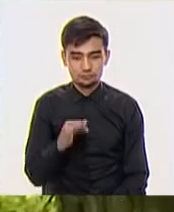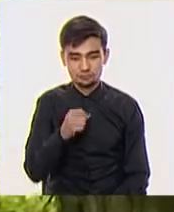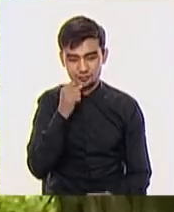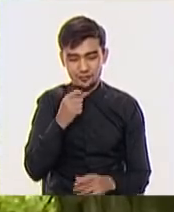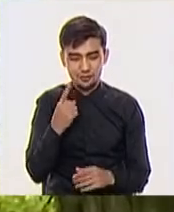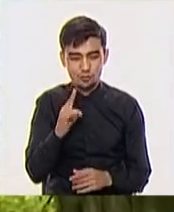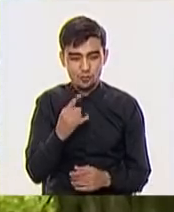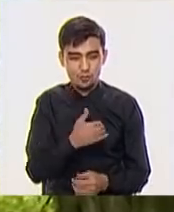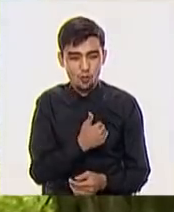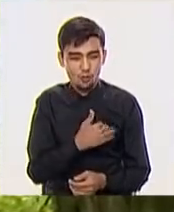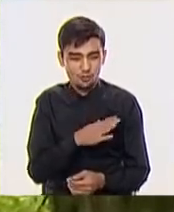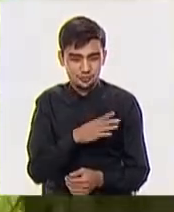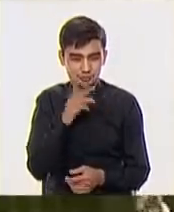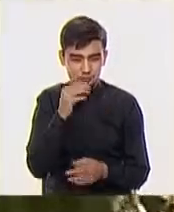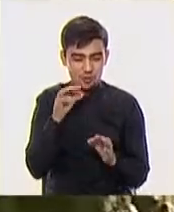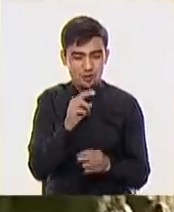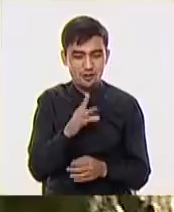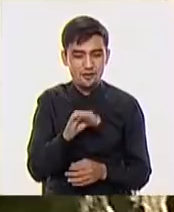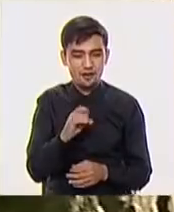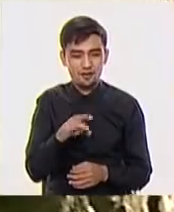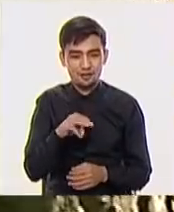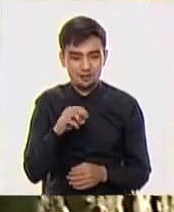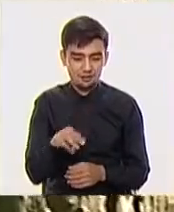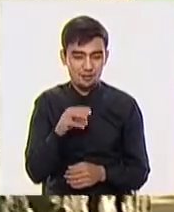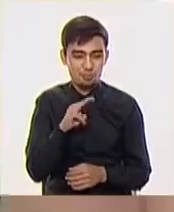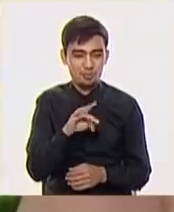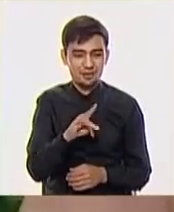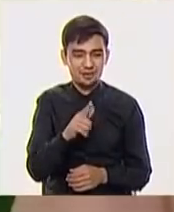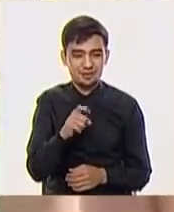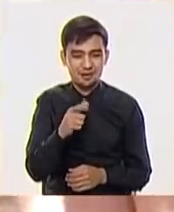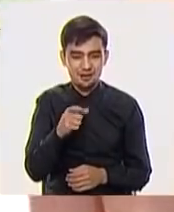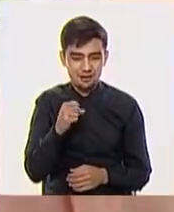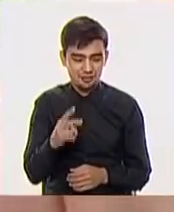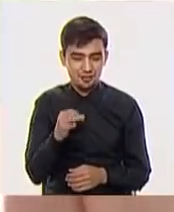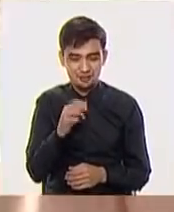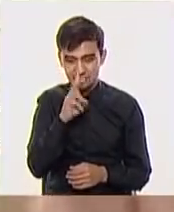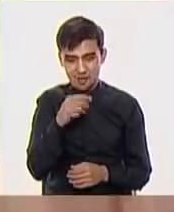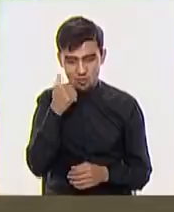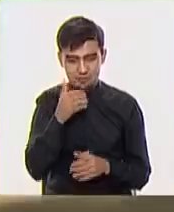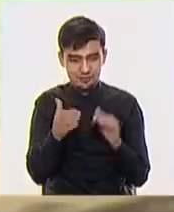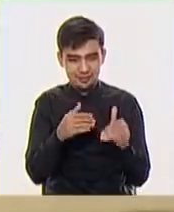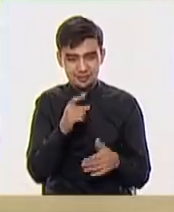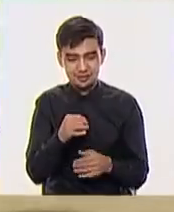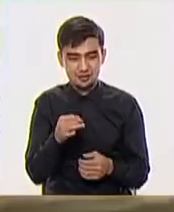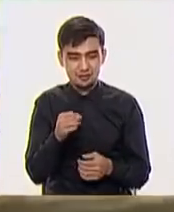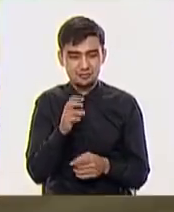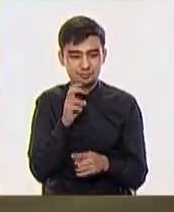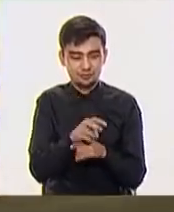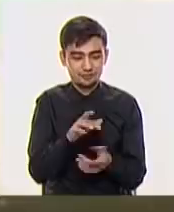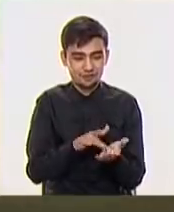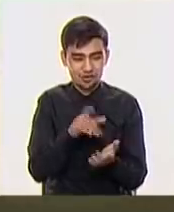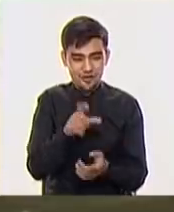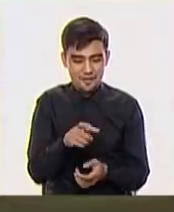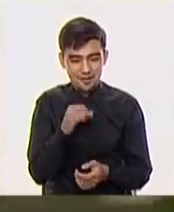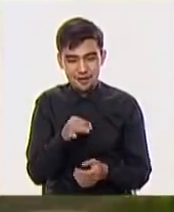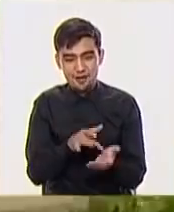Президентке зар болдым деген жігіттер квартетінің әншісі Мырзахан Маханов осыдан 2 жыл бұрын көріпкелге барғанын айтады.